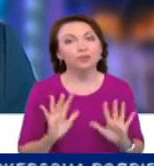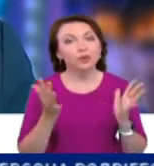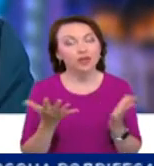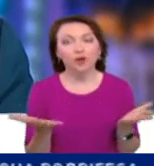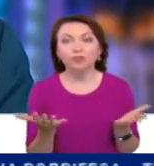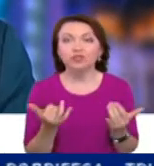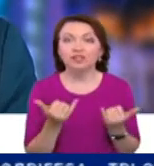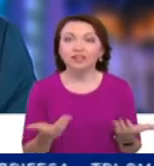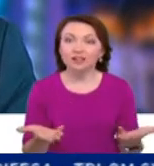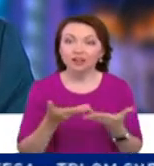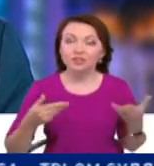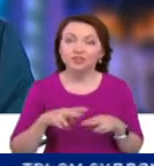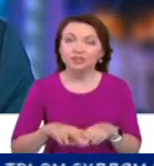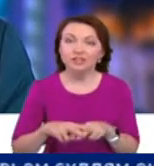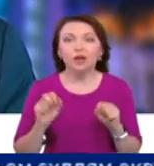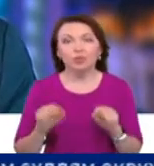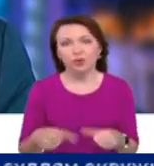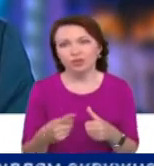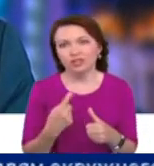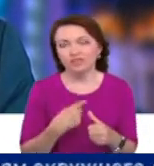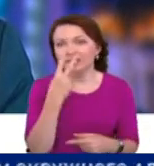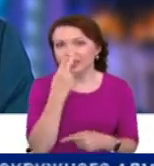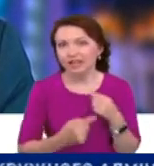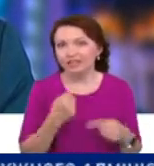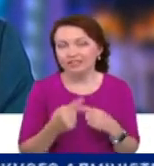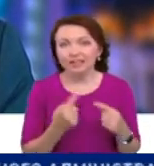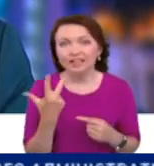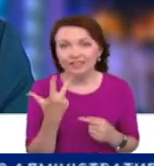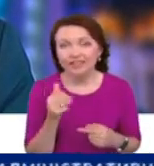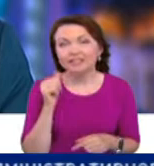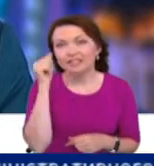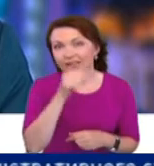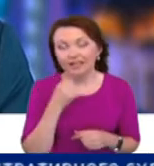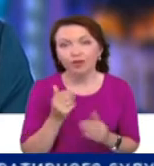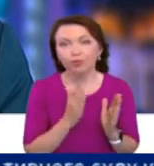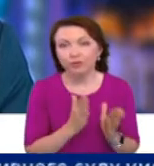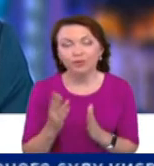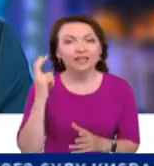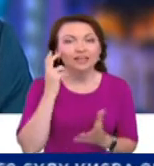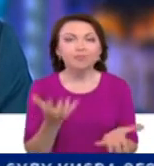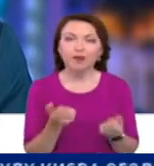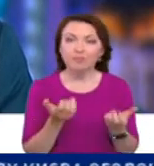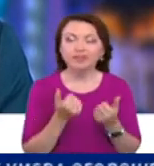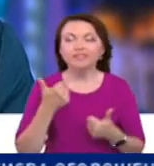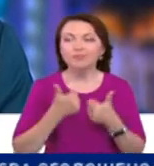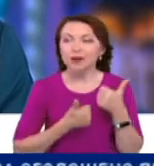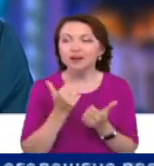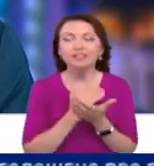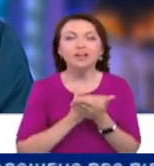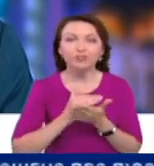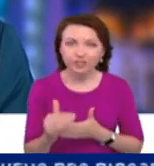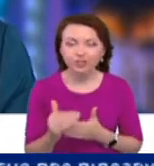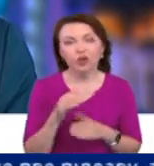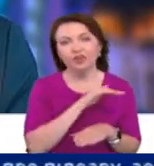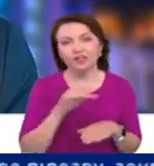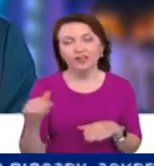вже для нашої столиці можна назвати традицією. Третій рік поспіль Київ прийматиме змагання найвищого рівня зі стрибків